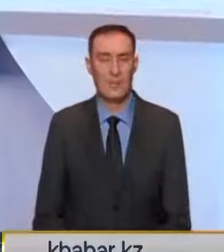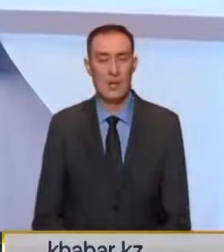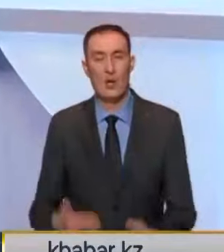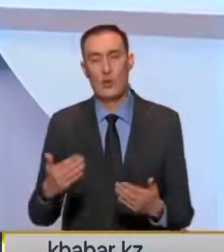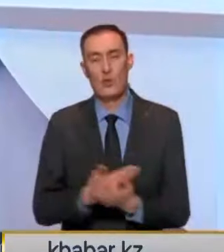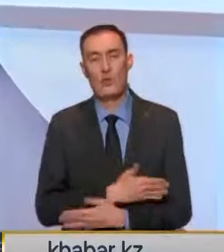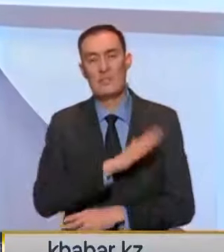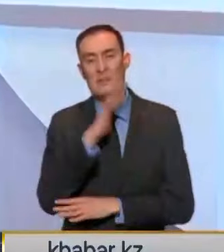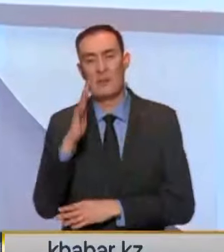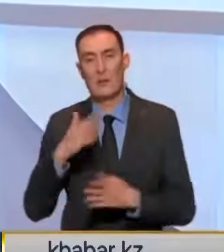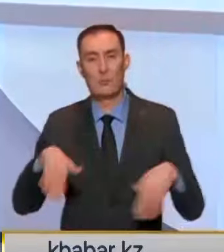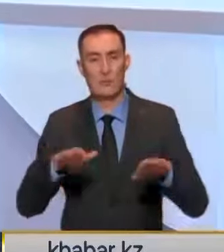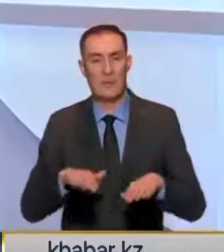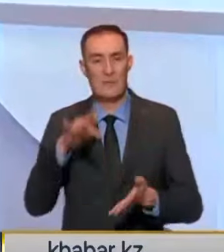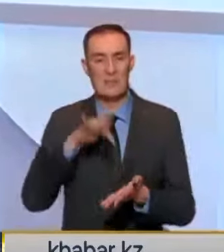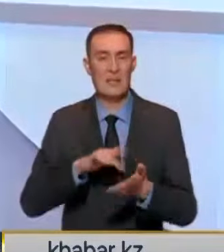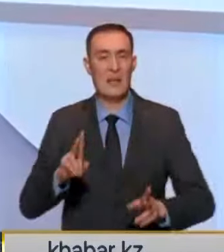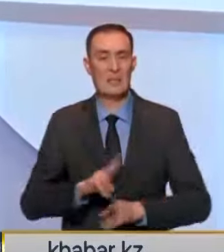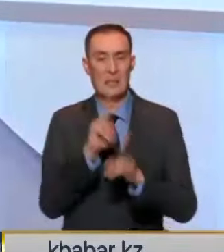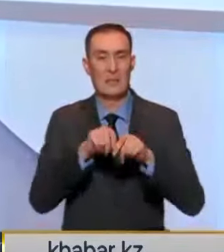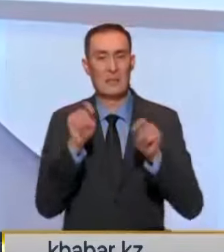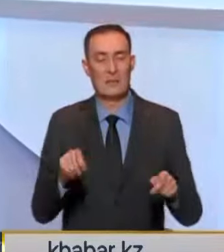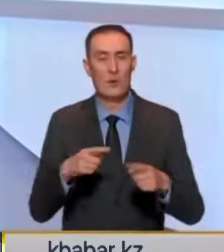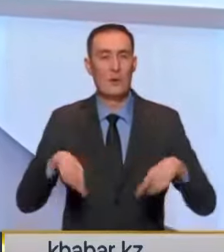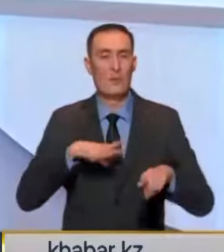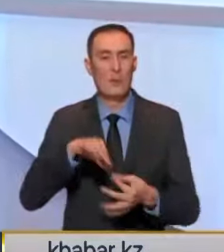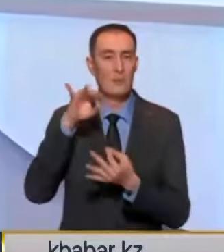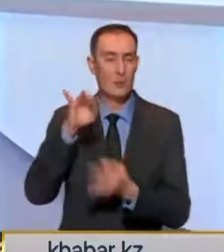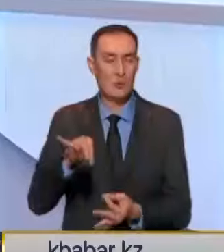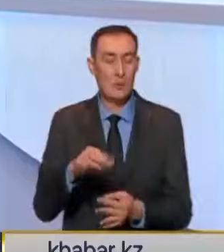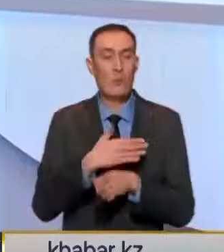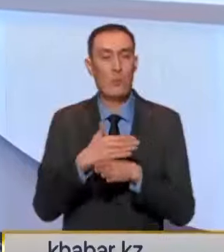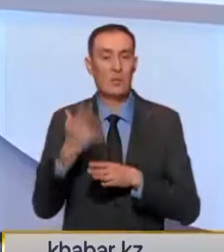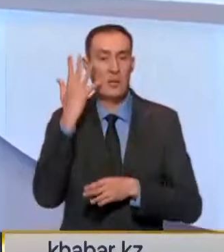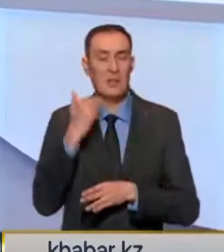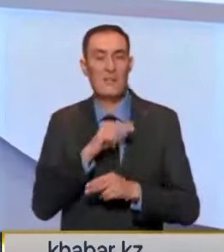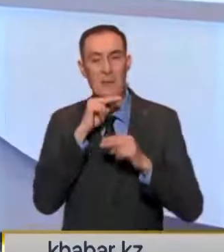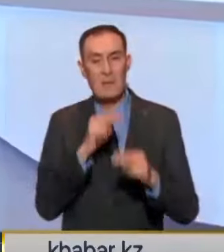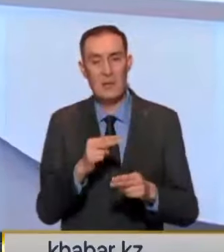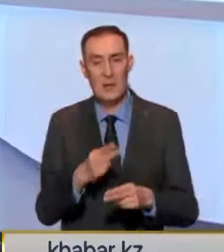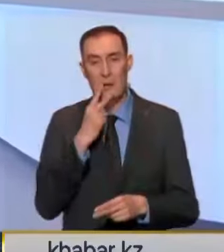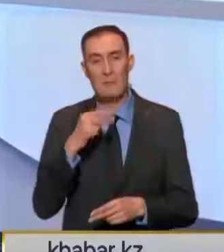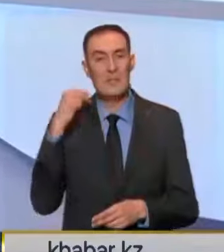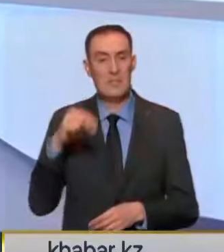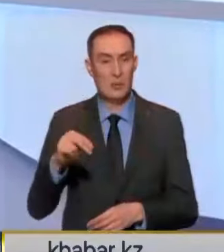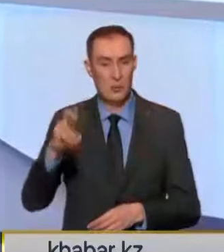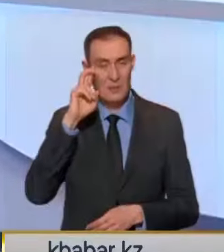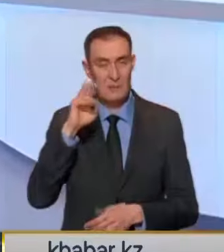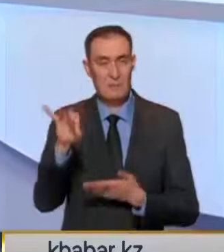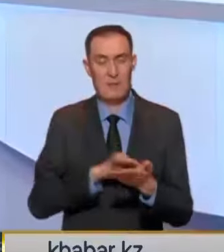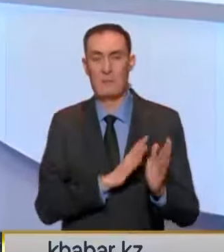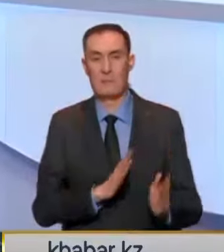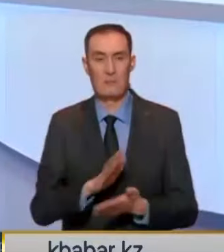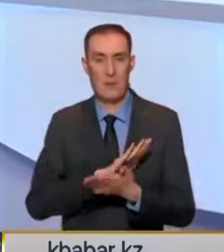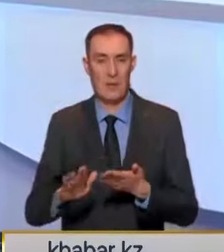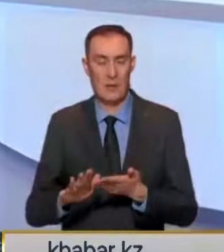Новый сквер на месте пустыря появился в центре Астаны. Участок много лет был бесхозным, но после того, как внимание на это обратил президент страны, его привели в